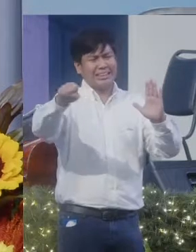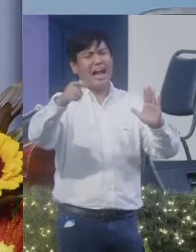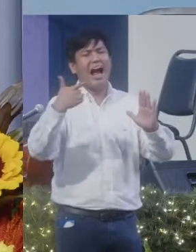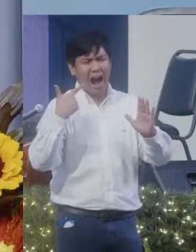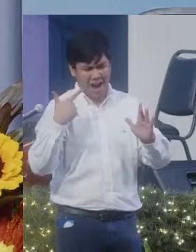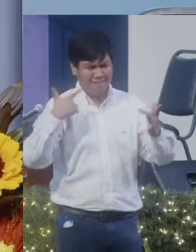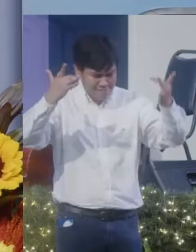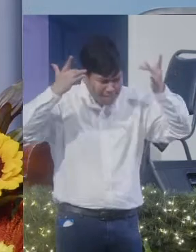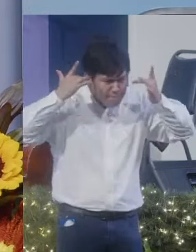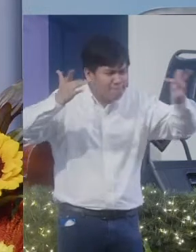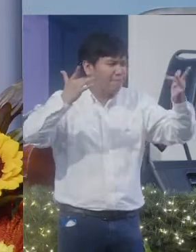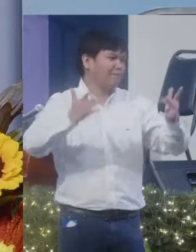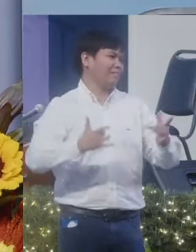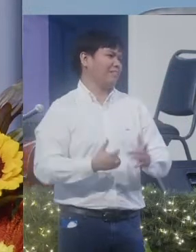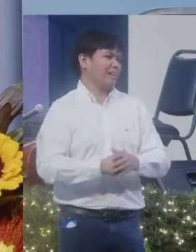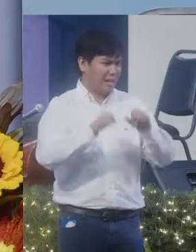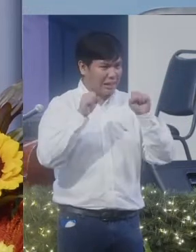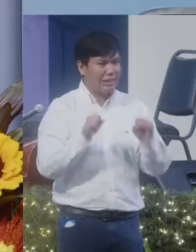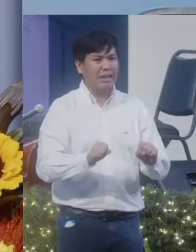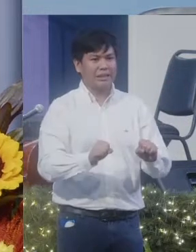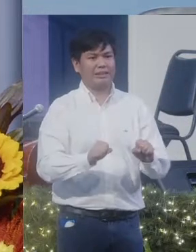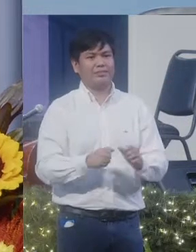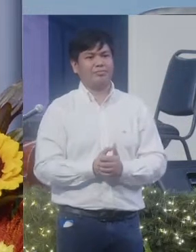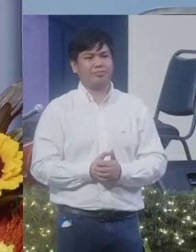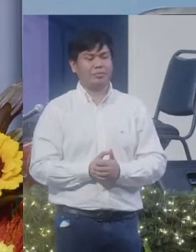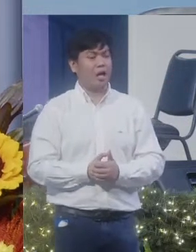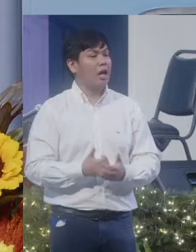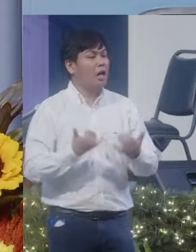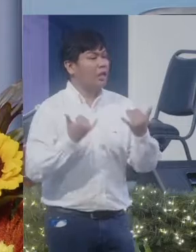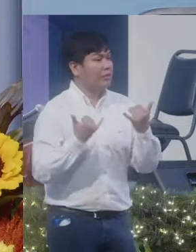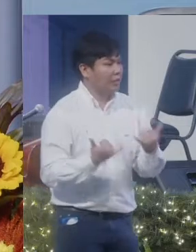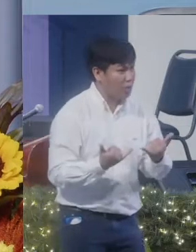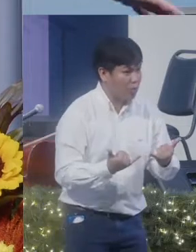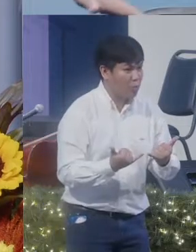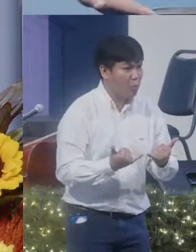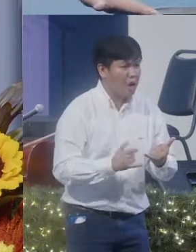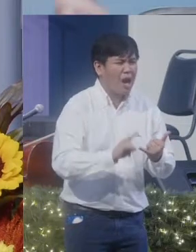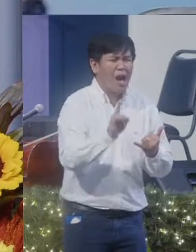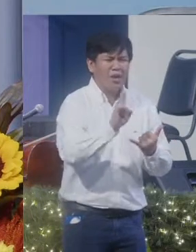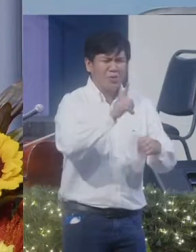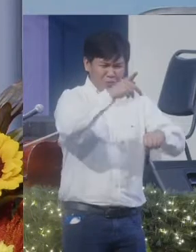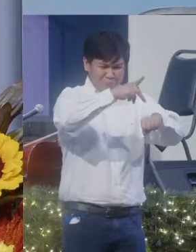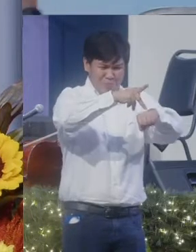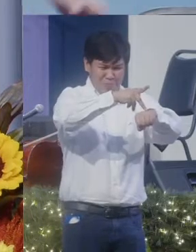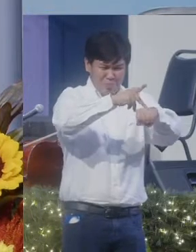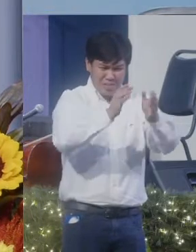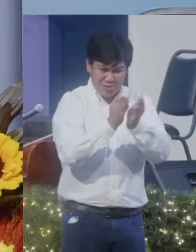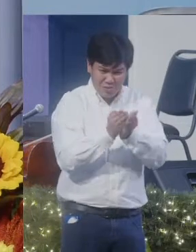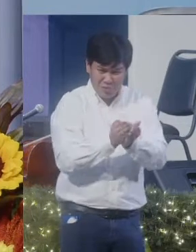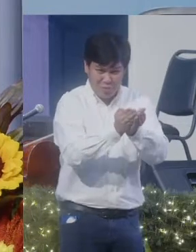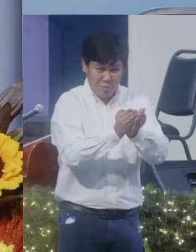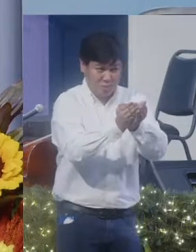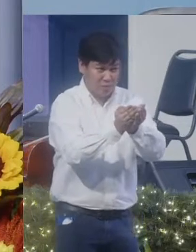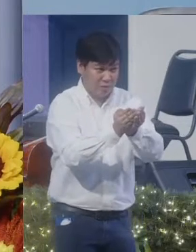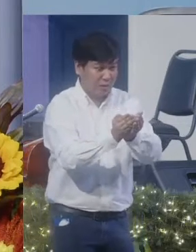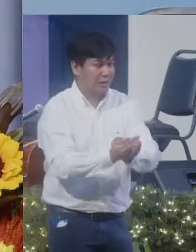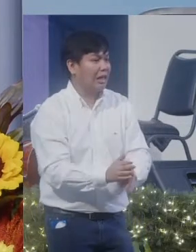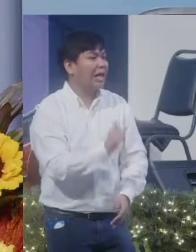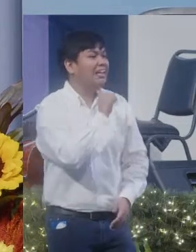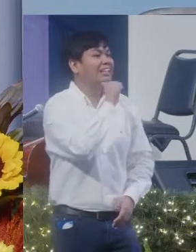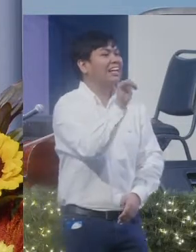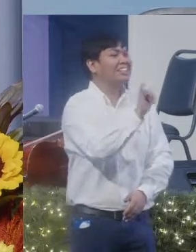na-discover, ay hindi po yung maliliit na bangka na may katig na nakikita natin dito. No. Ito po